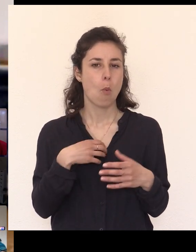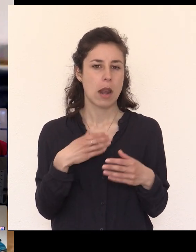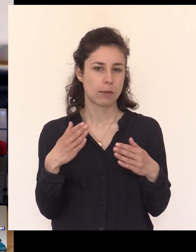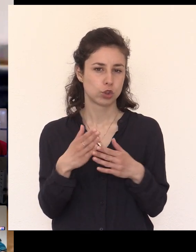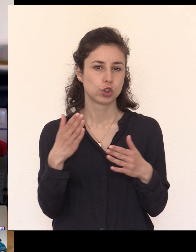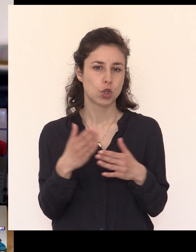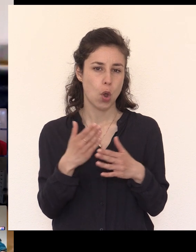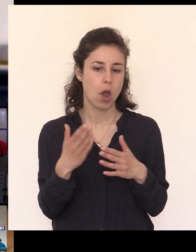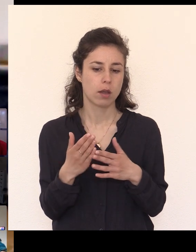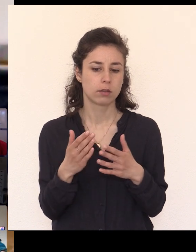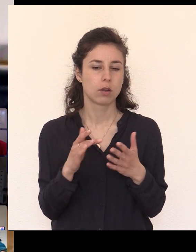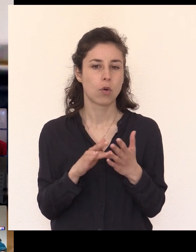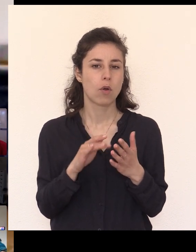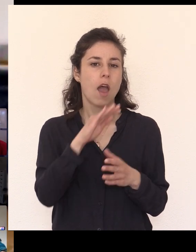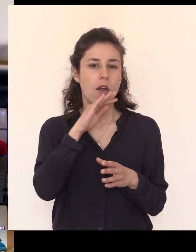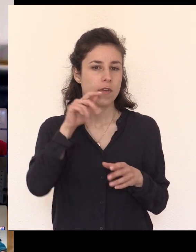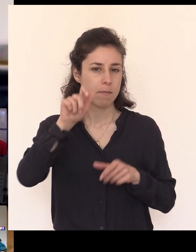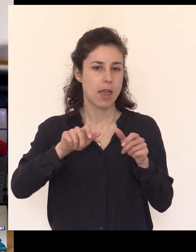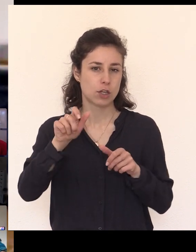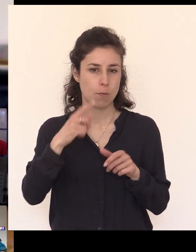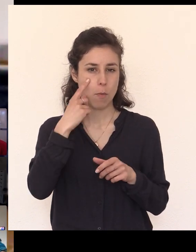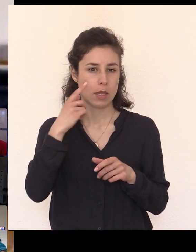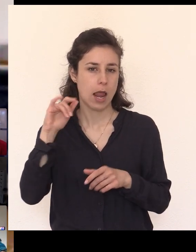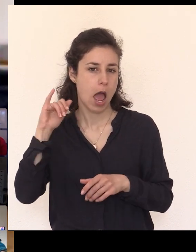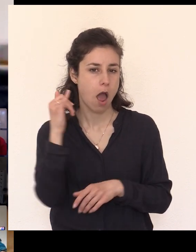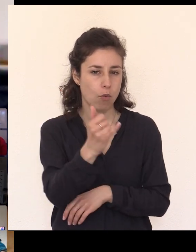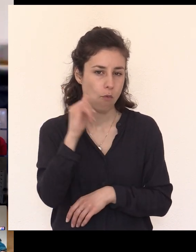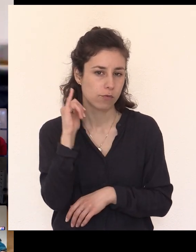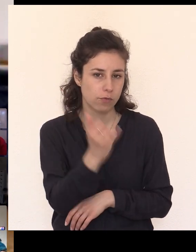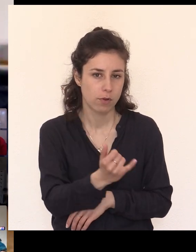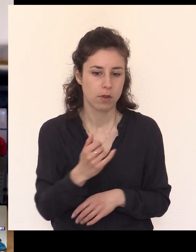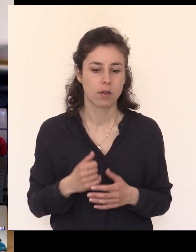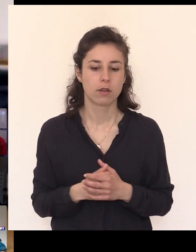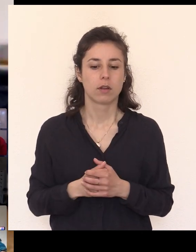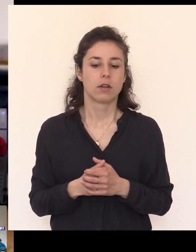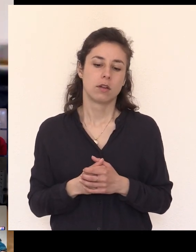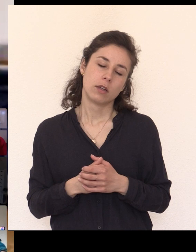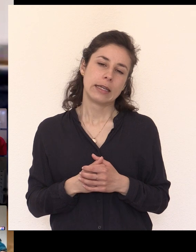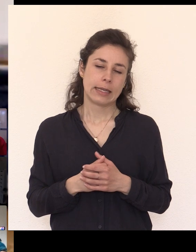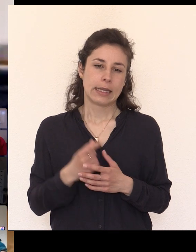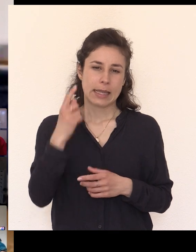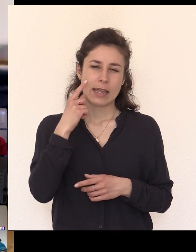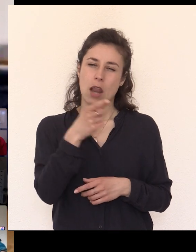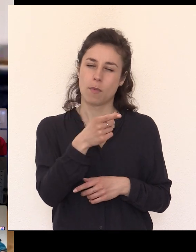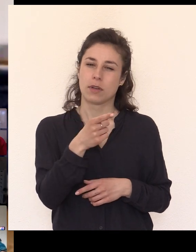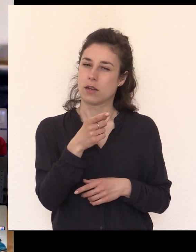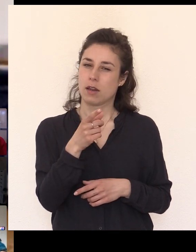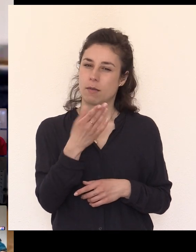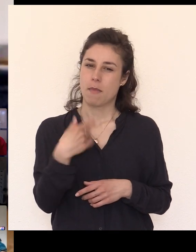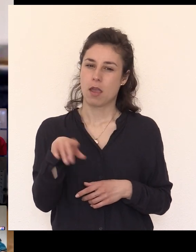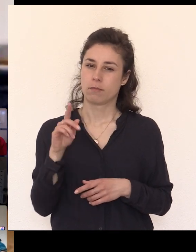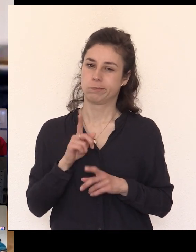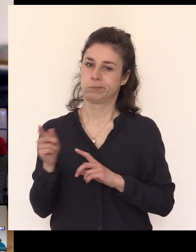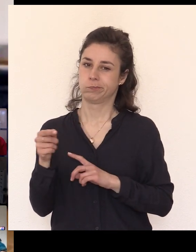gestört ist wegen der vielen Anrufe. Ich sehe das als